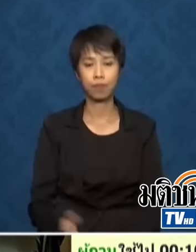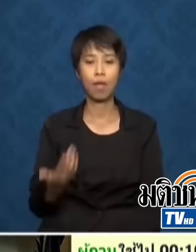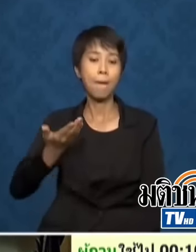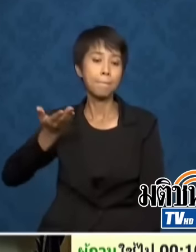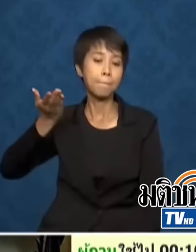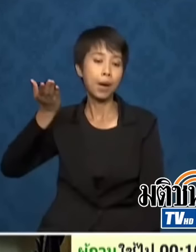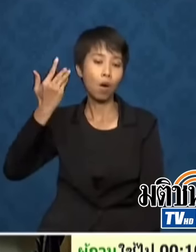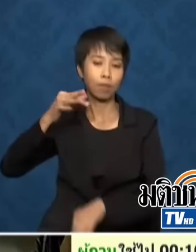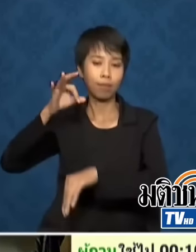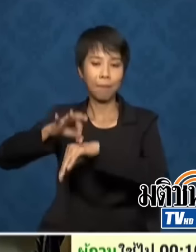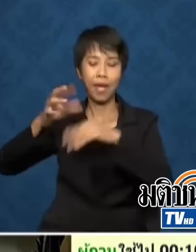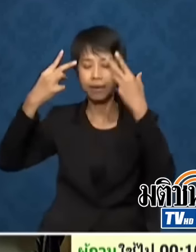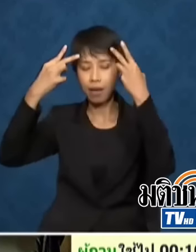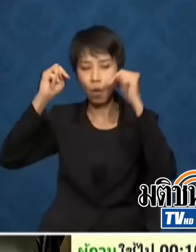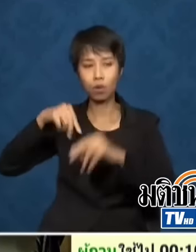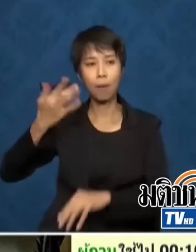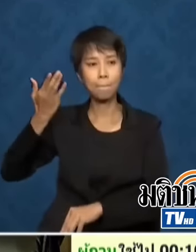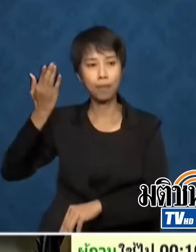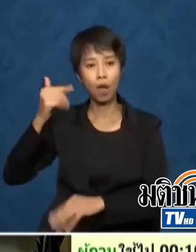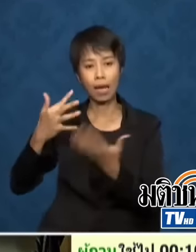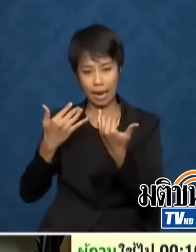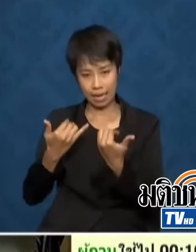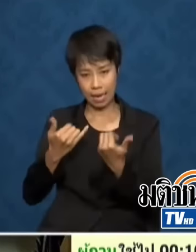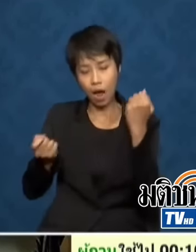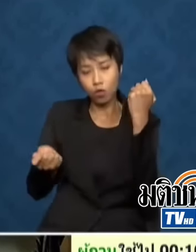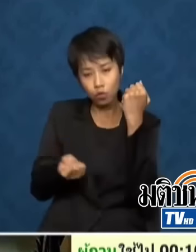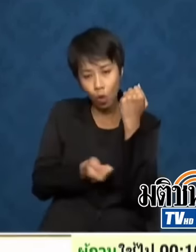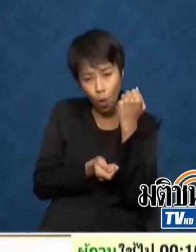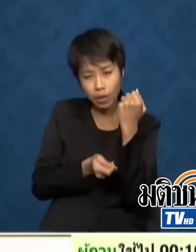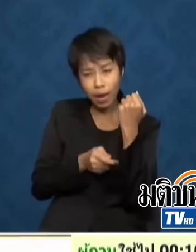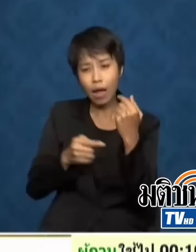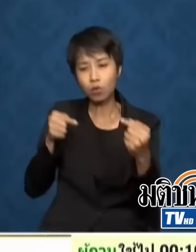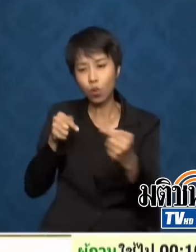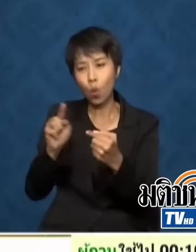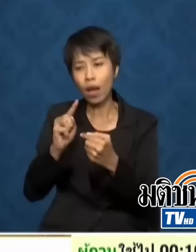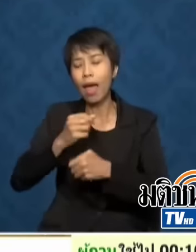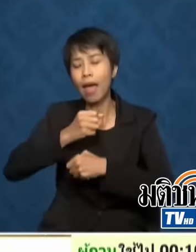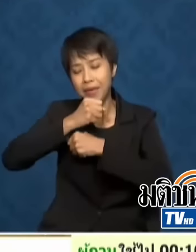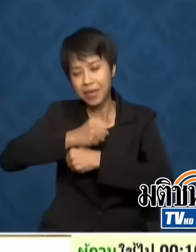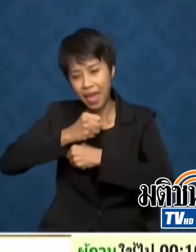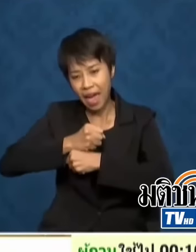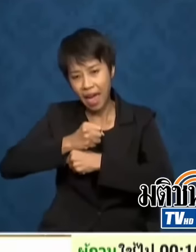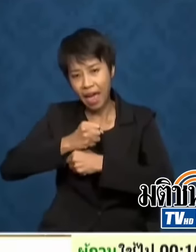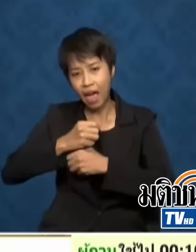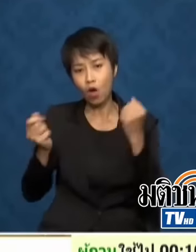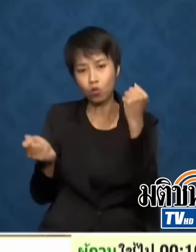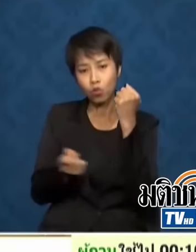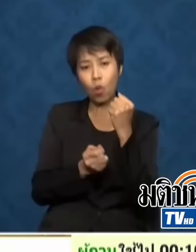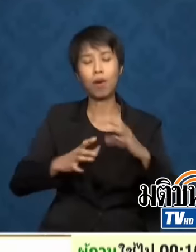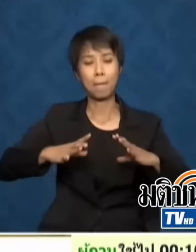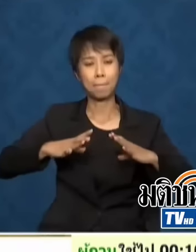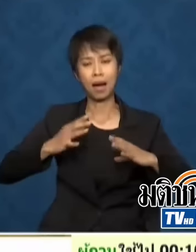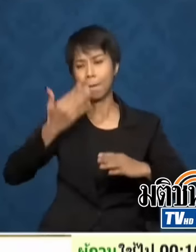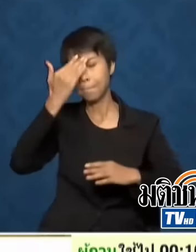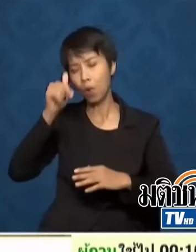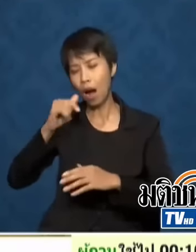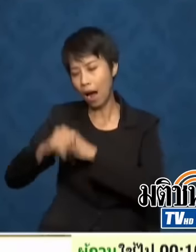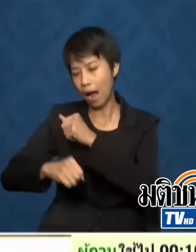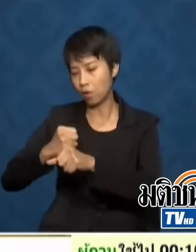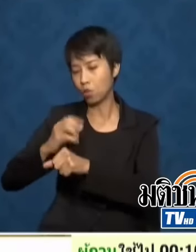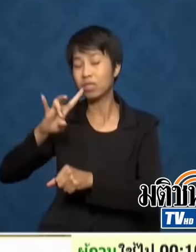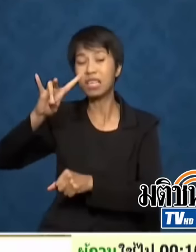ฐมนตรีได้รับการพักโทษจากการเป็นคนแก่อายุ70ปีช่วยเหลือตัวเองไม่